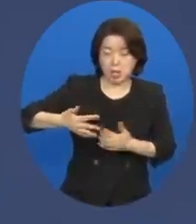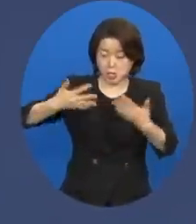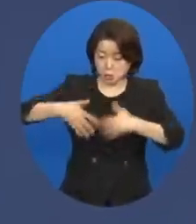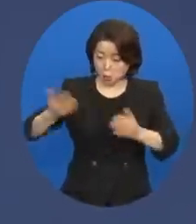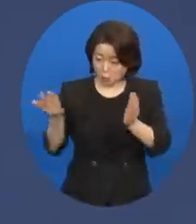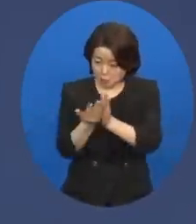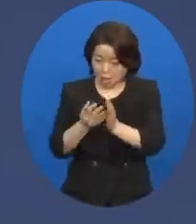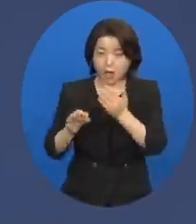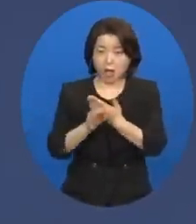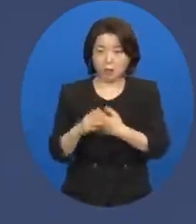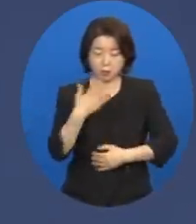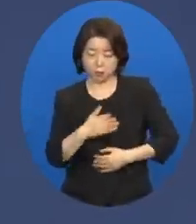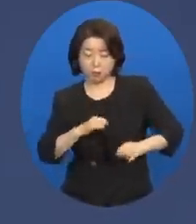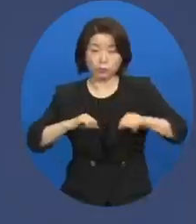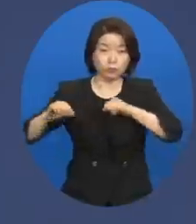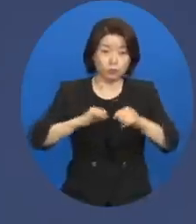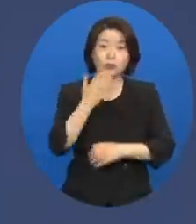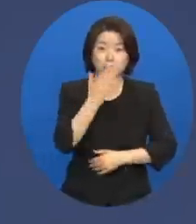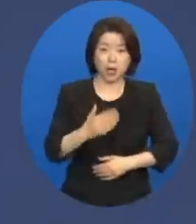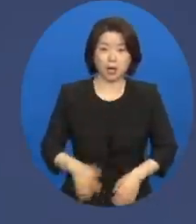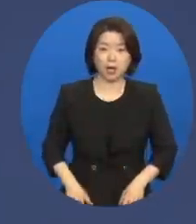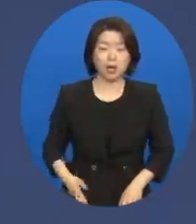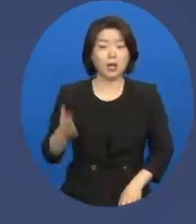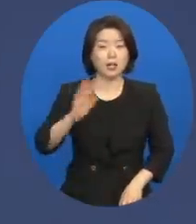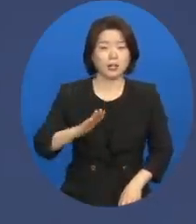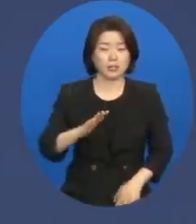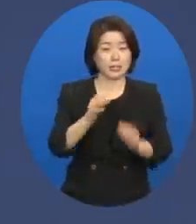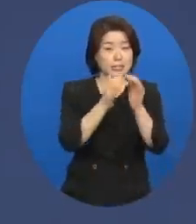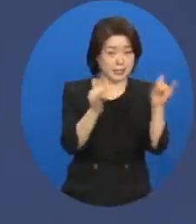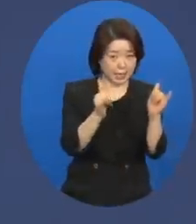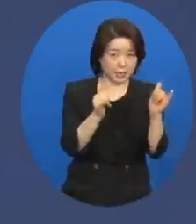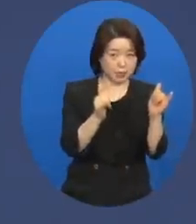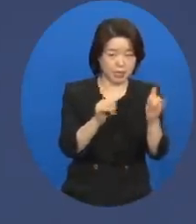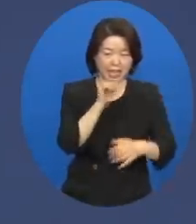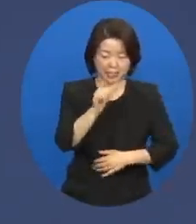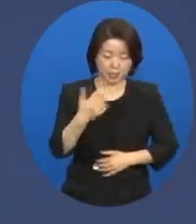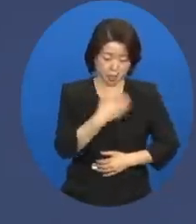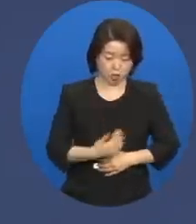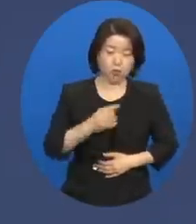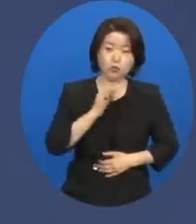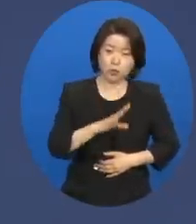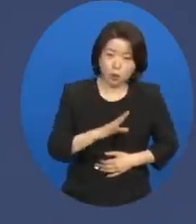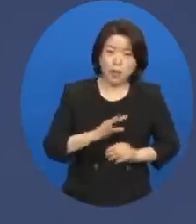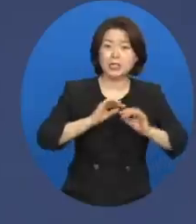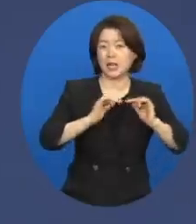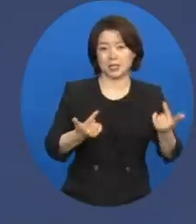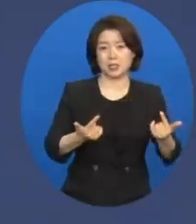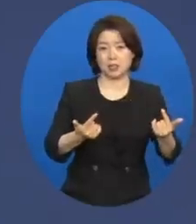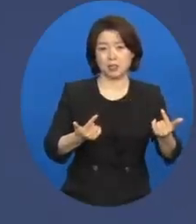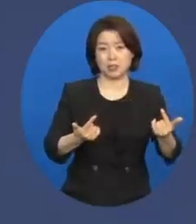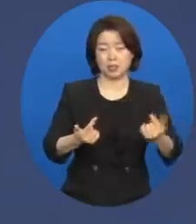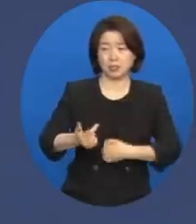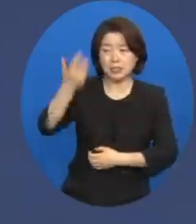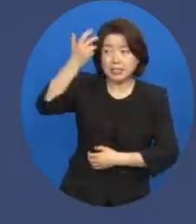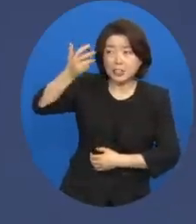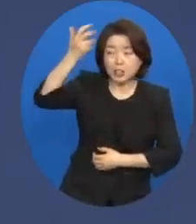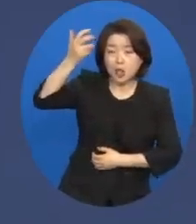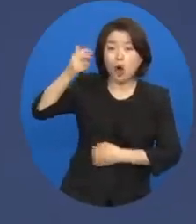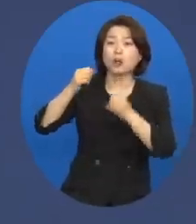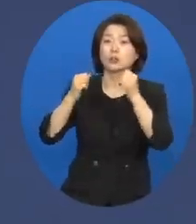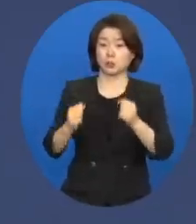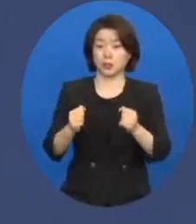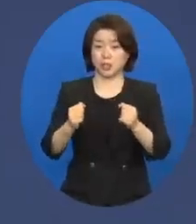갖춰주면 그럼 몸뚱이는 움직여요. 그런데 인간은 절대 육체로만 된 존재가 아니라서 영적인 존재이기